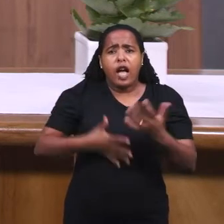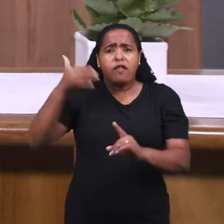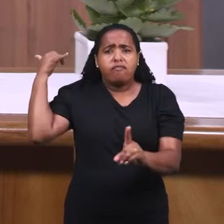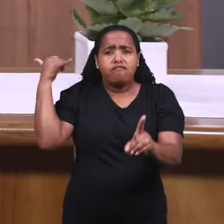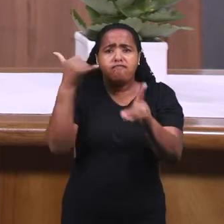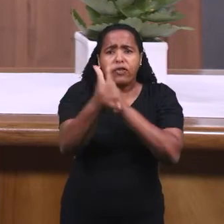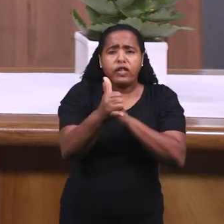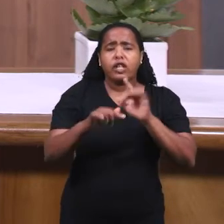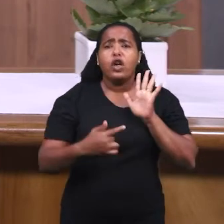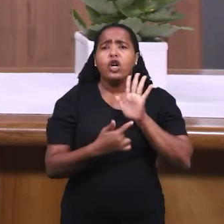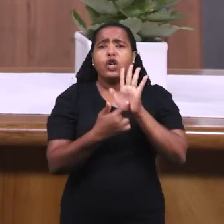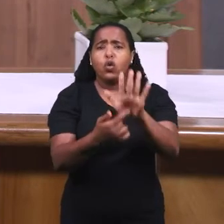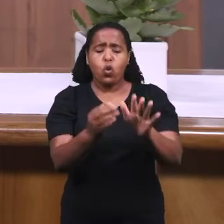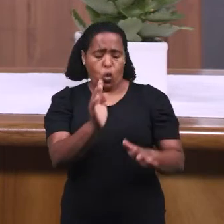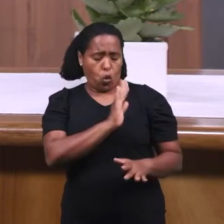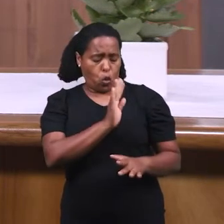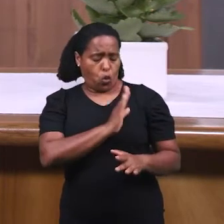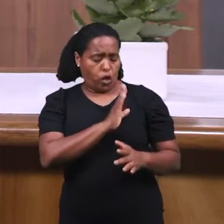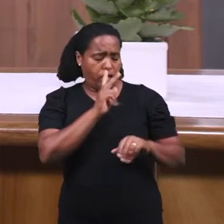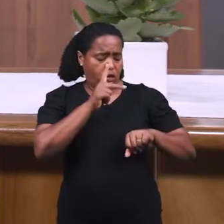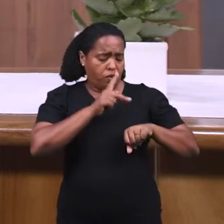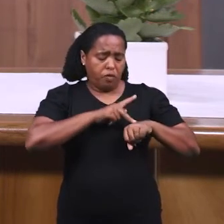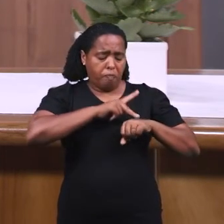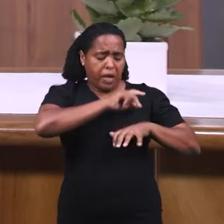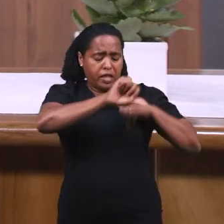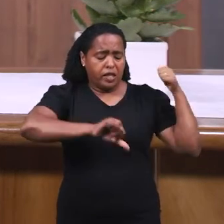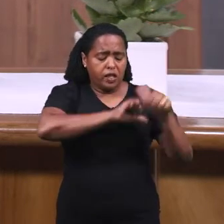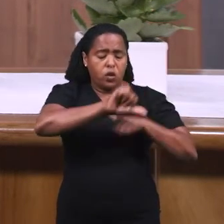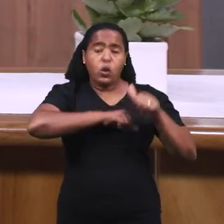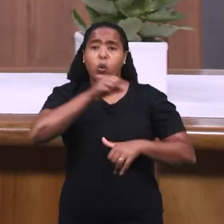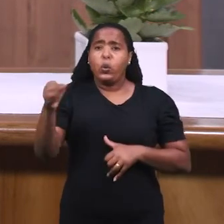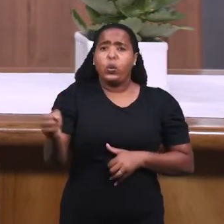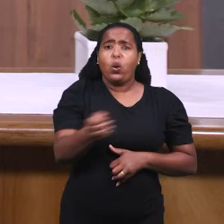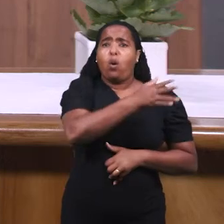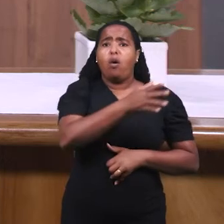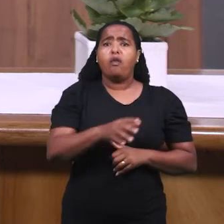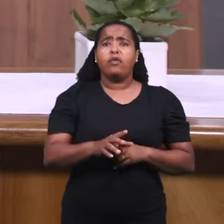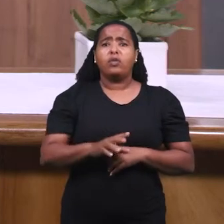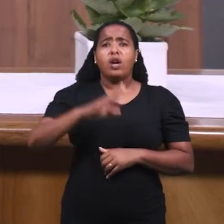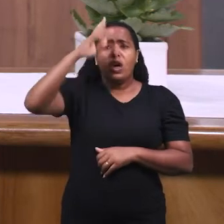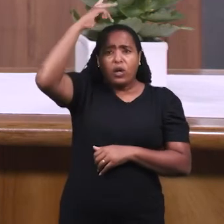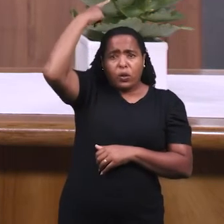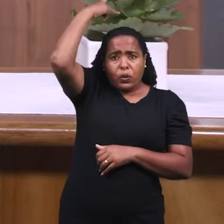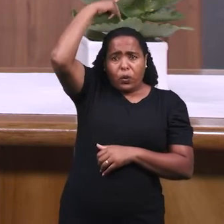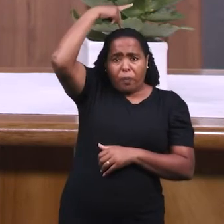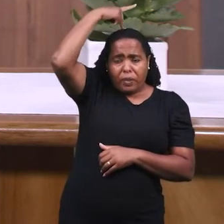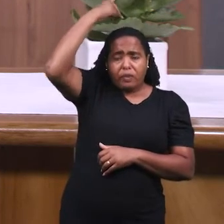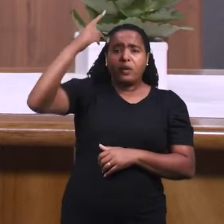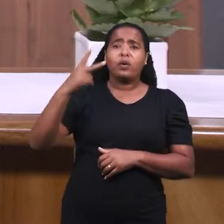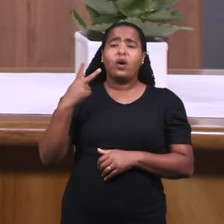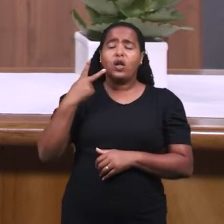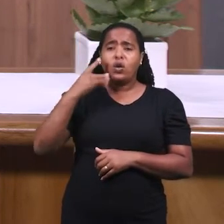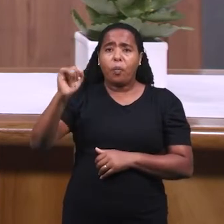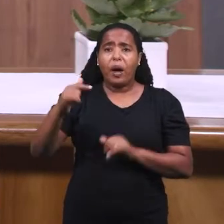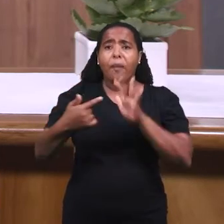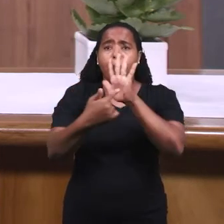будут старцем вашим. Я заберу каменные сердца, дам сердца плотяные, новые, со